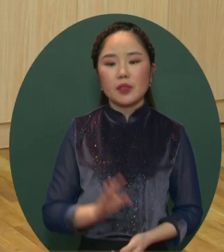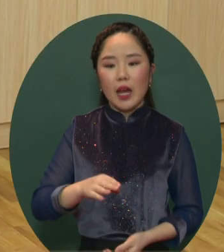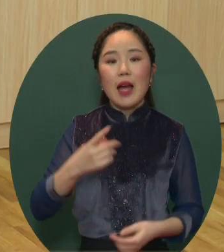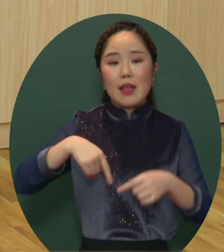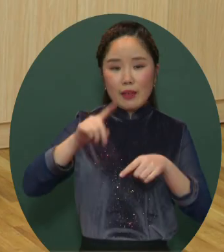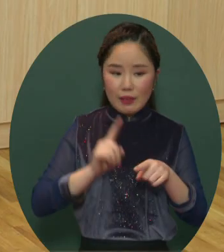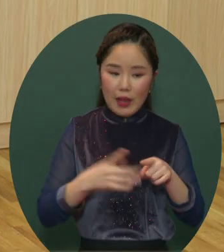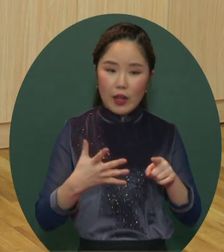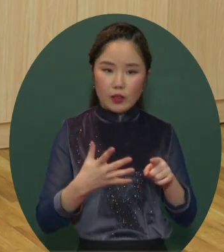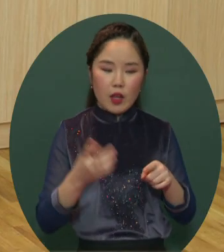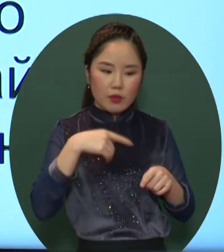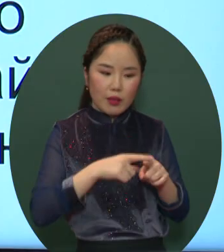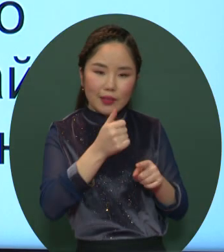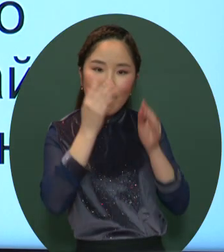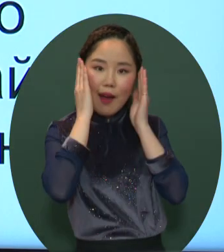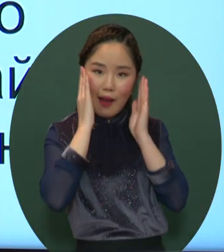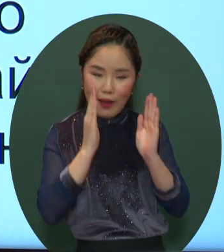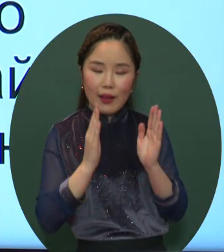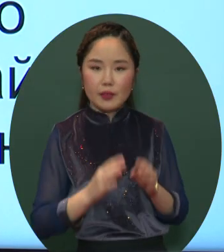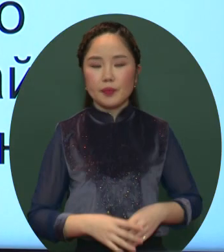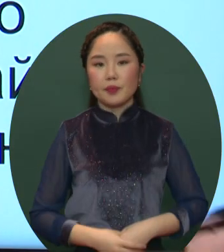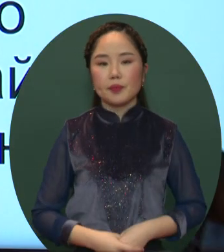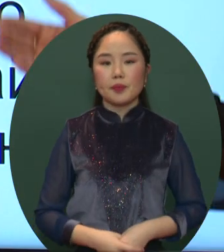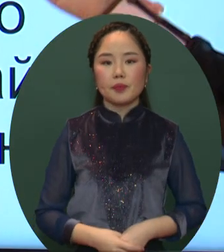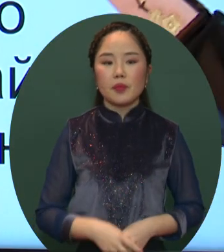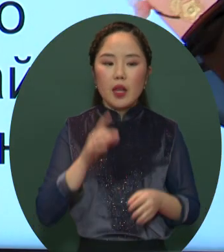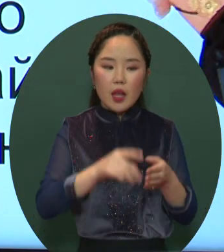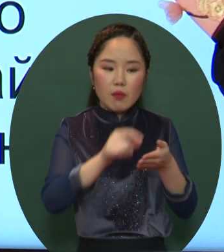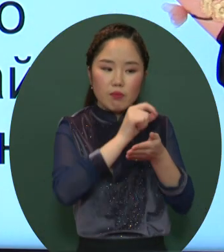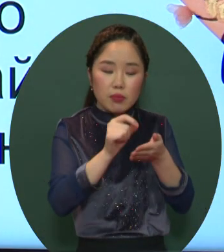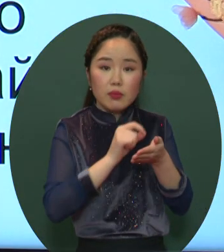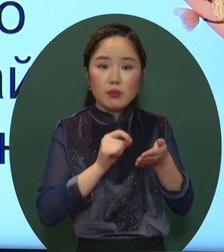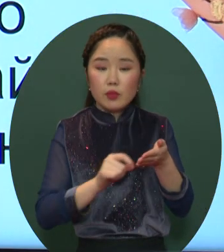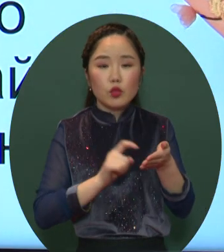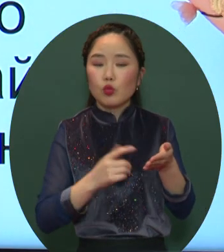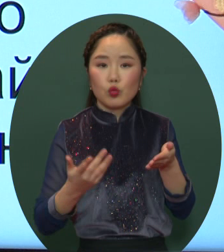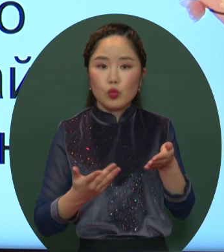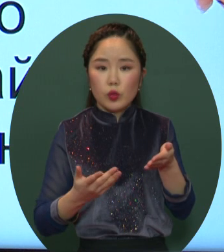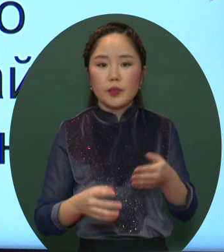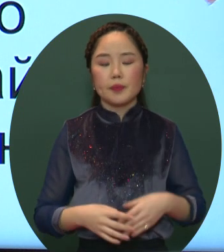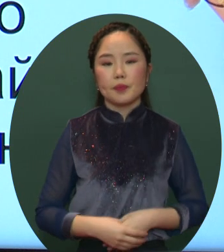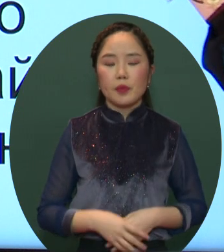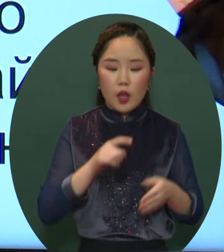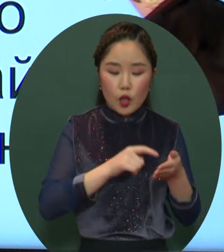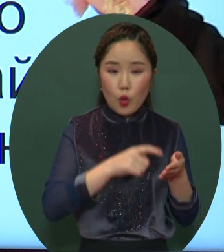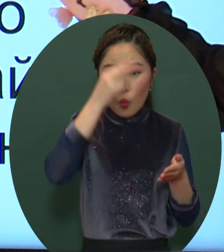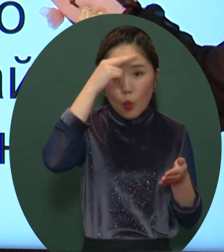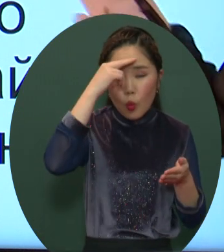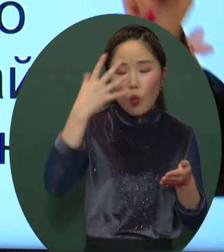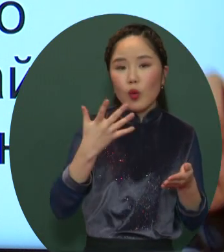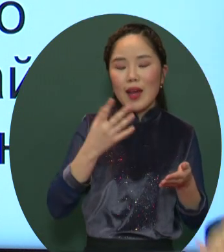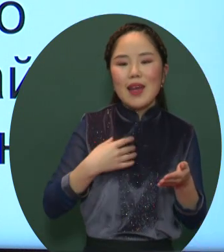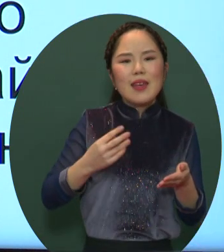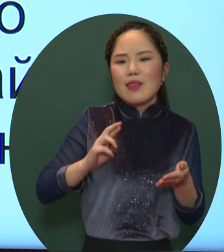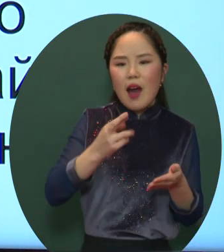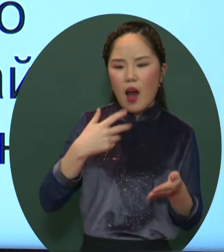их рүүгээ анхаарлаа хандуулъя. Ихэд гарсан хүү маань яагаад гомдсон